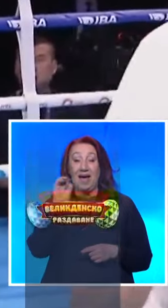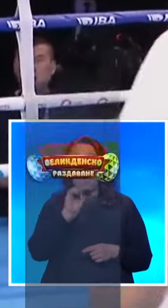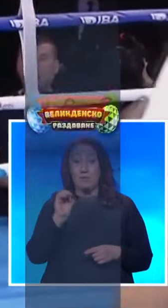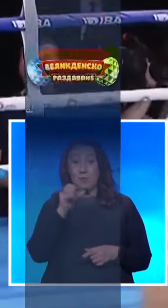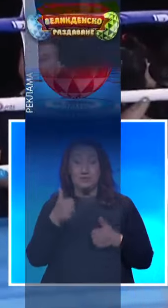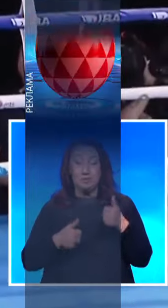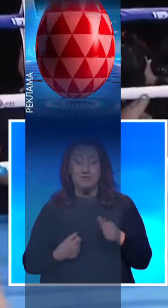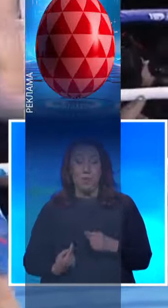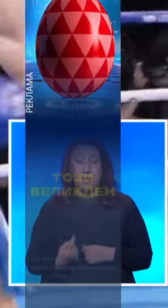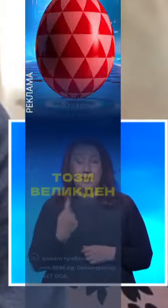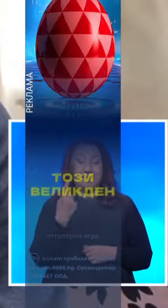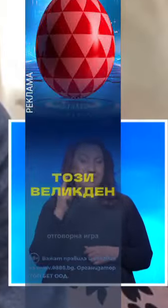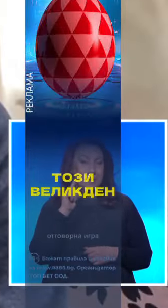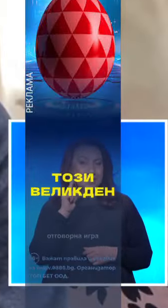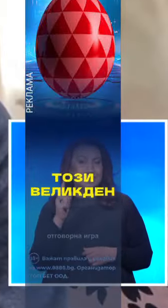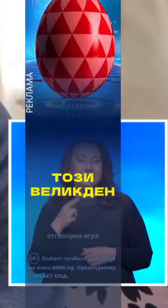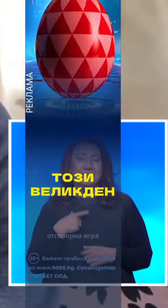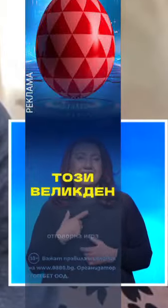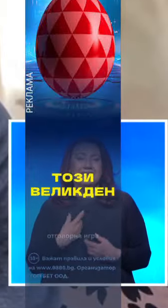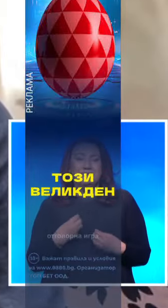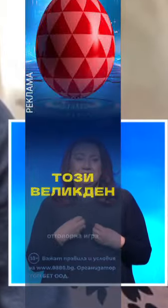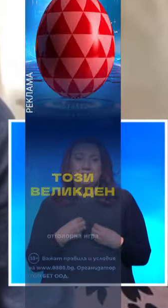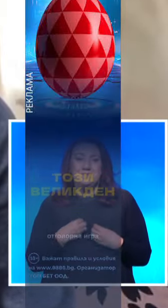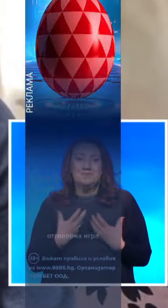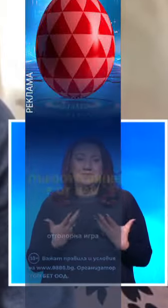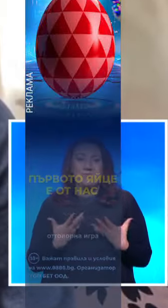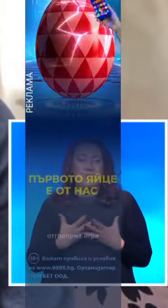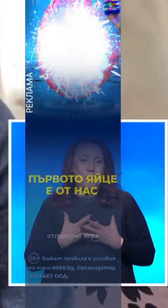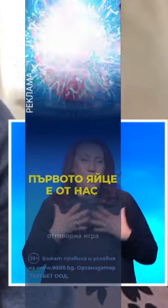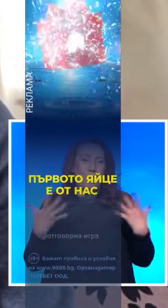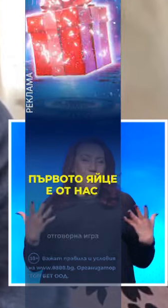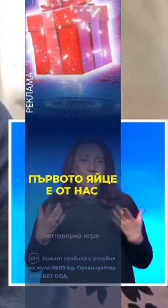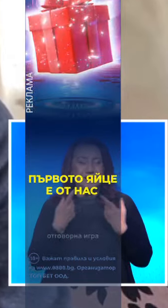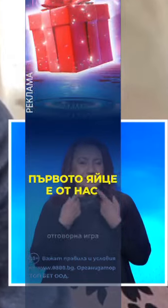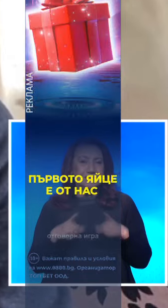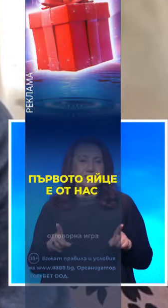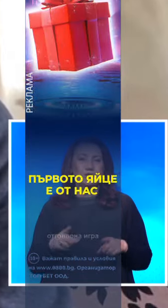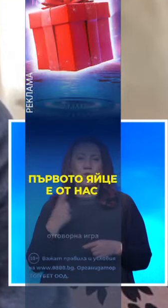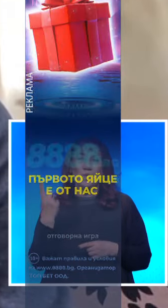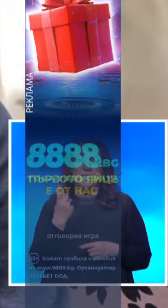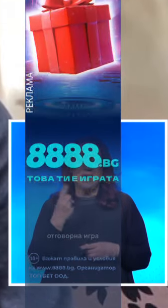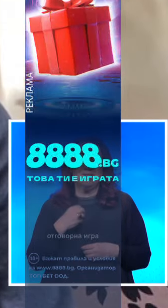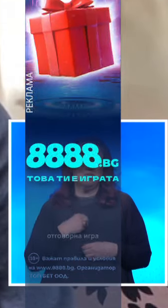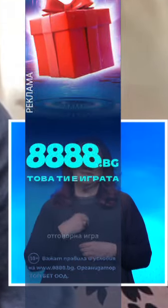е много различна, много по-голяма и уникална е просто.